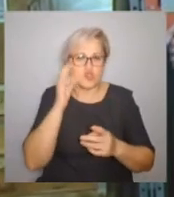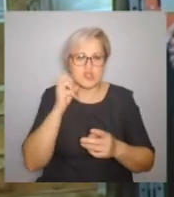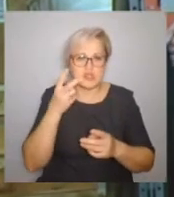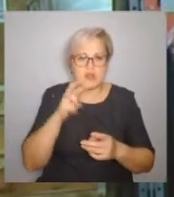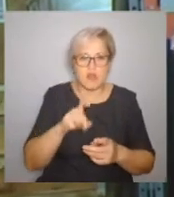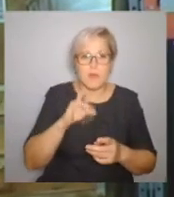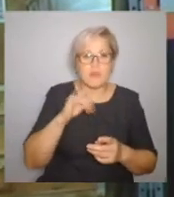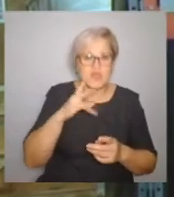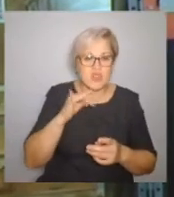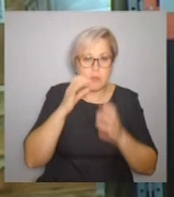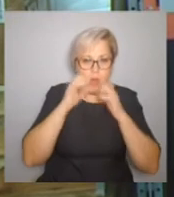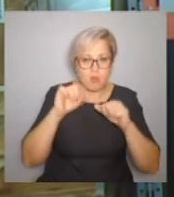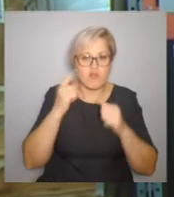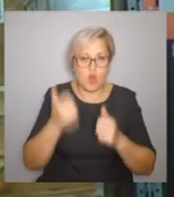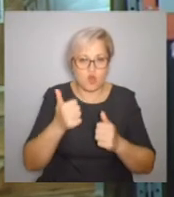рублей.